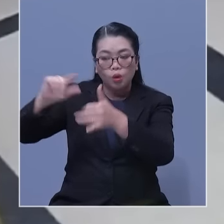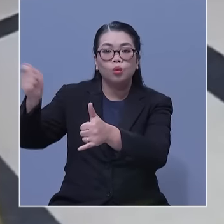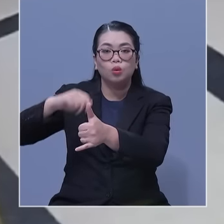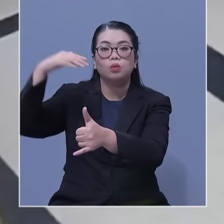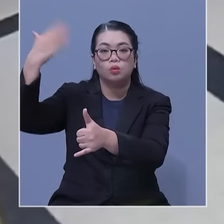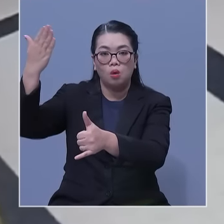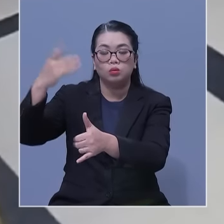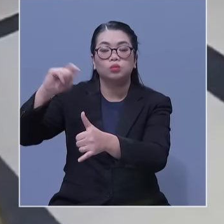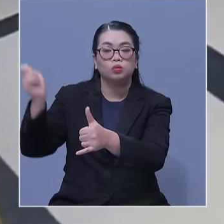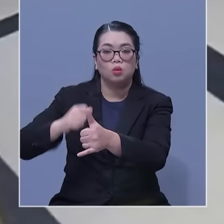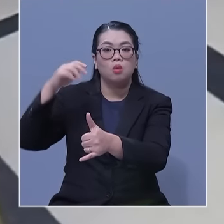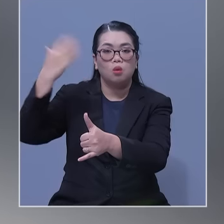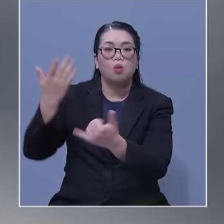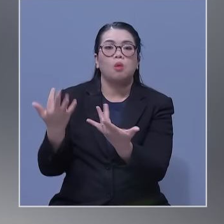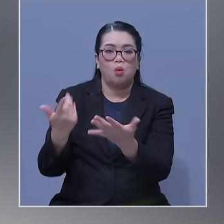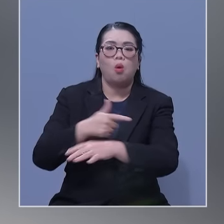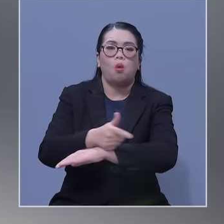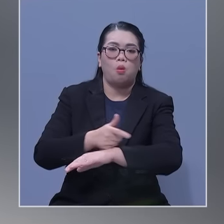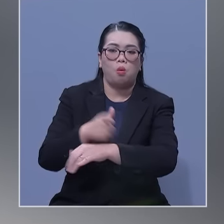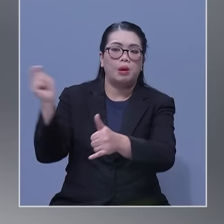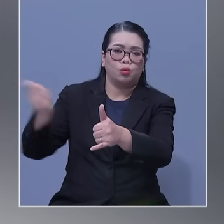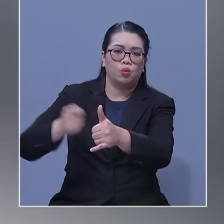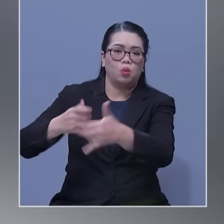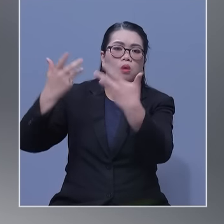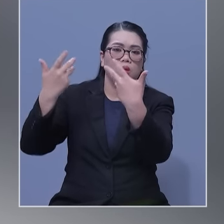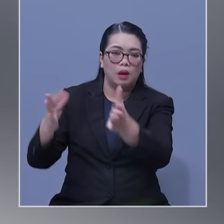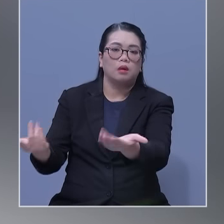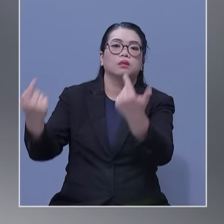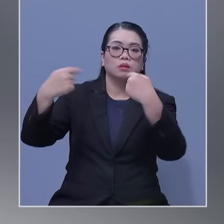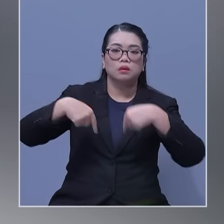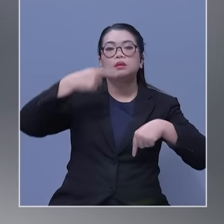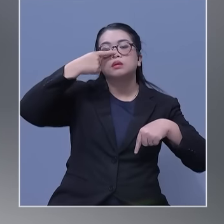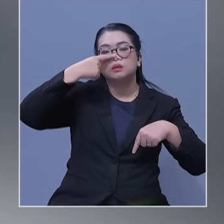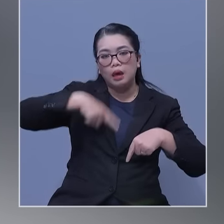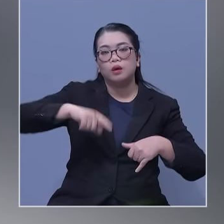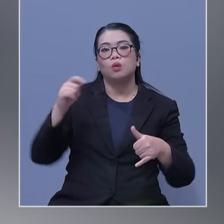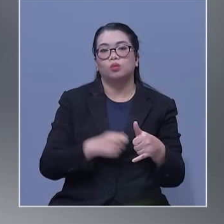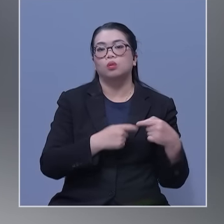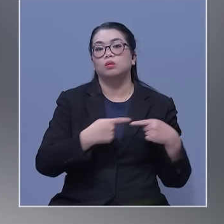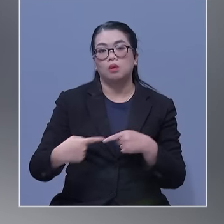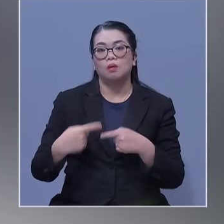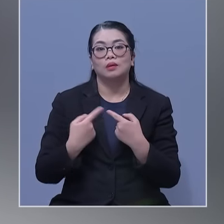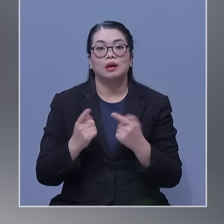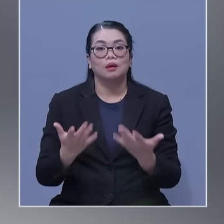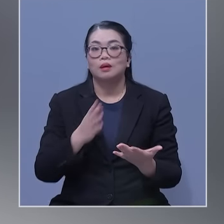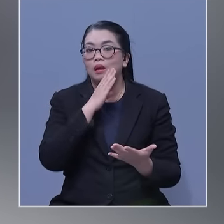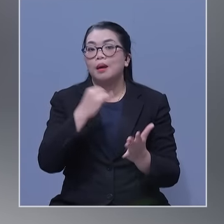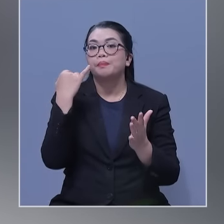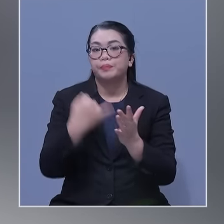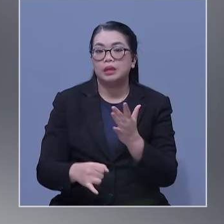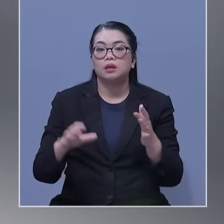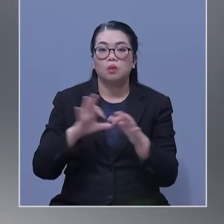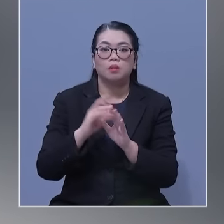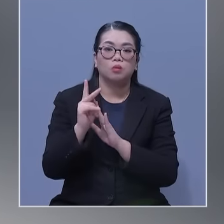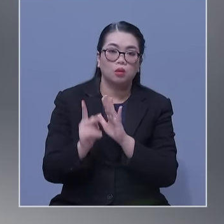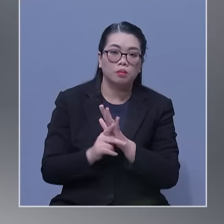หากดำเนินคดีก็อาจจะต้องใช้เวลาอีกสักระยะจึงจะสามารถคุมตัวเสียแป้งกลับมาที่ไทยได้แต่ถ้าเป็นความผิดเกี่ยวกับประเด็น